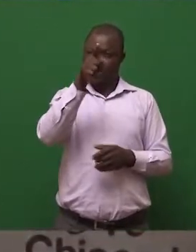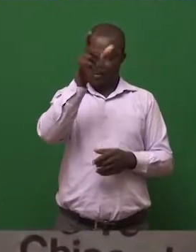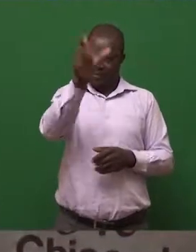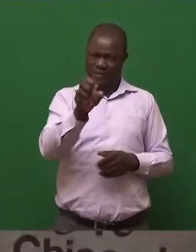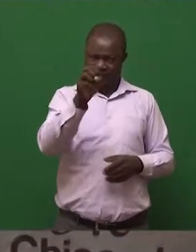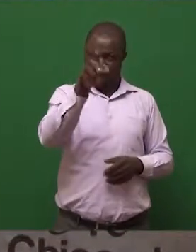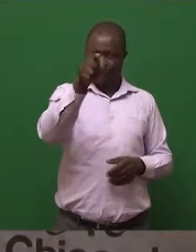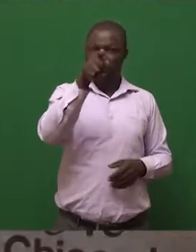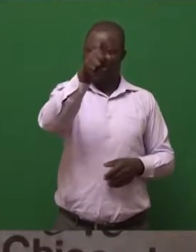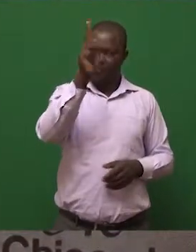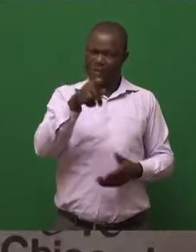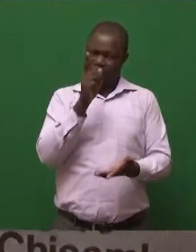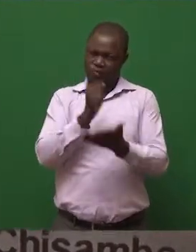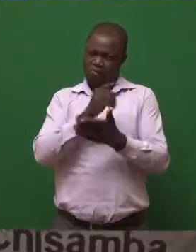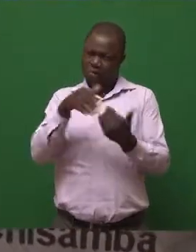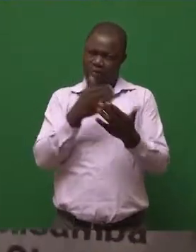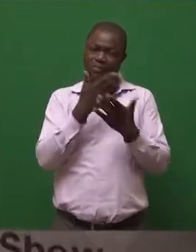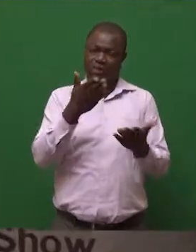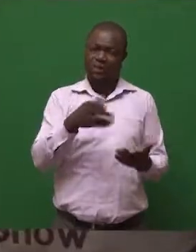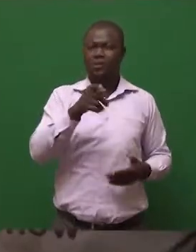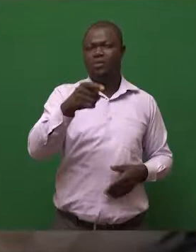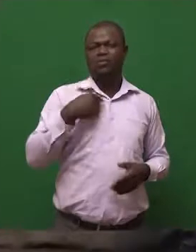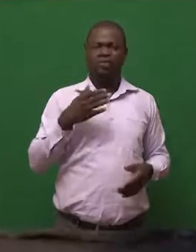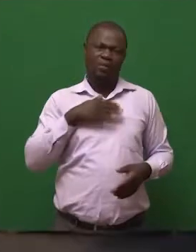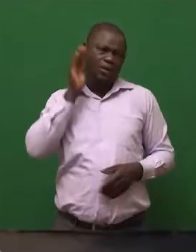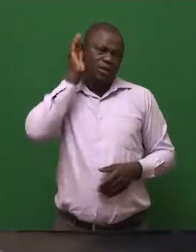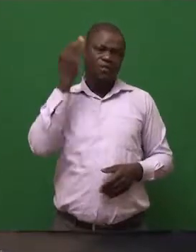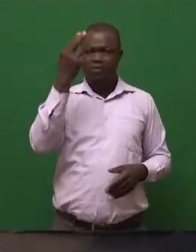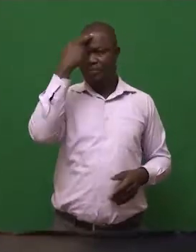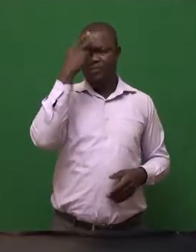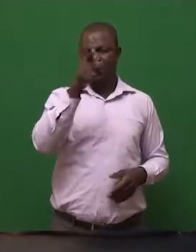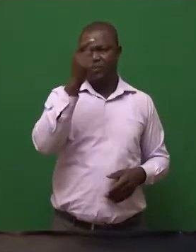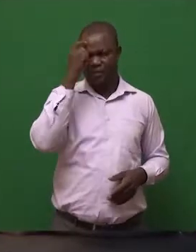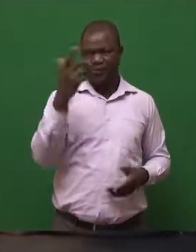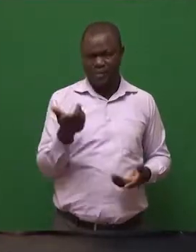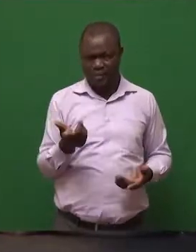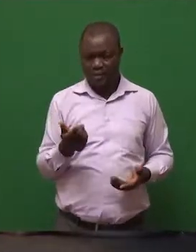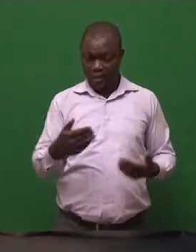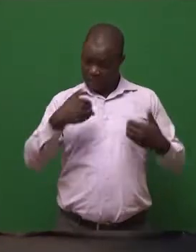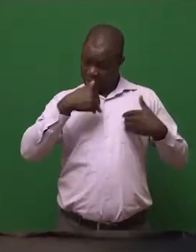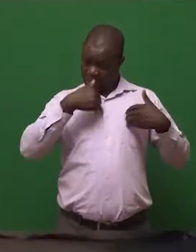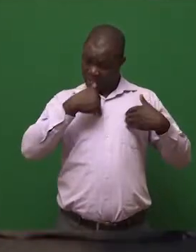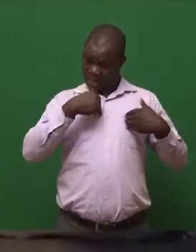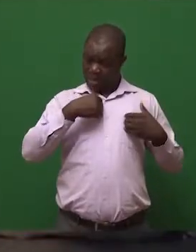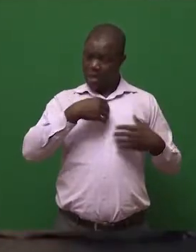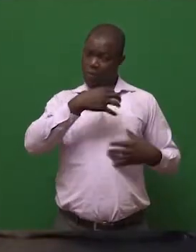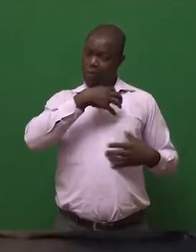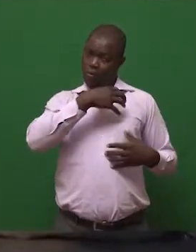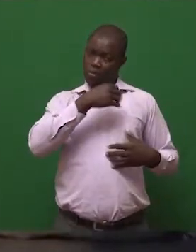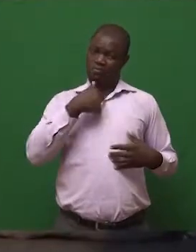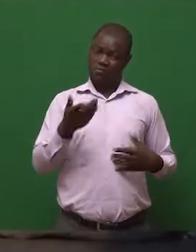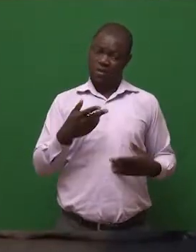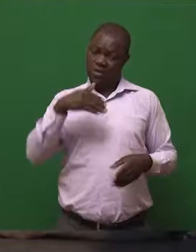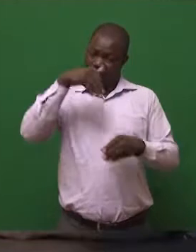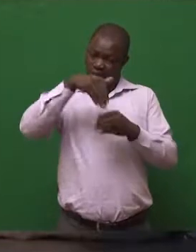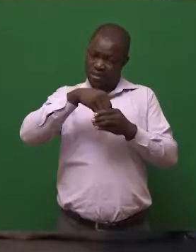hanzi iwewe zvipikite ndinoda kumboya pana chishaka kumapurisa edu chief superintendent inini mwoyo wangu